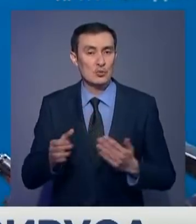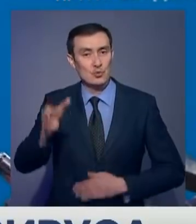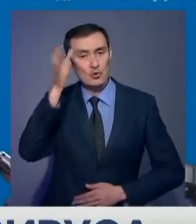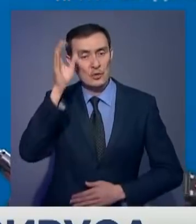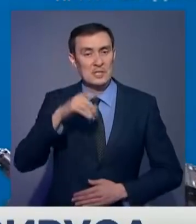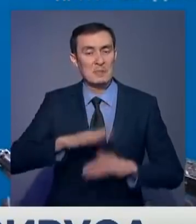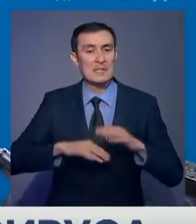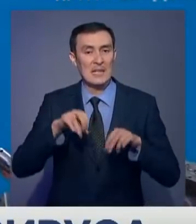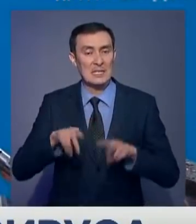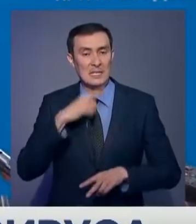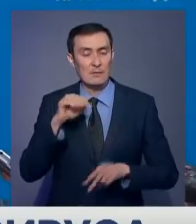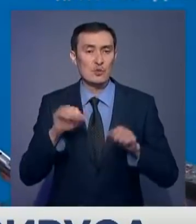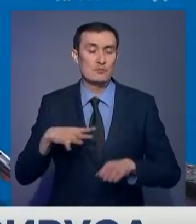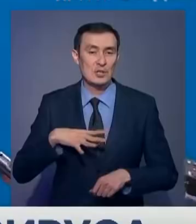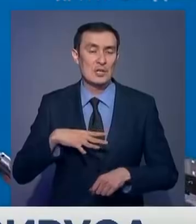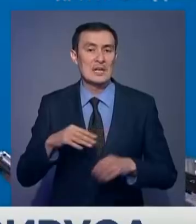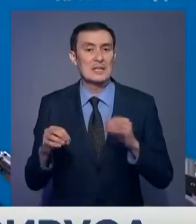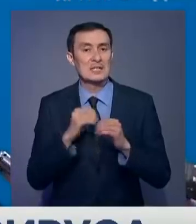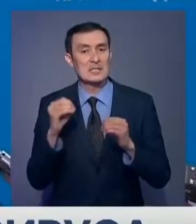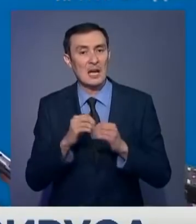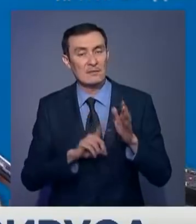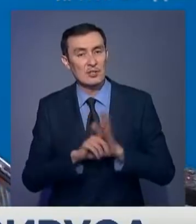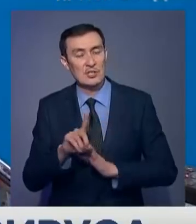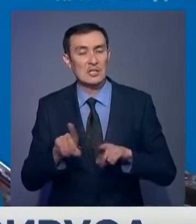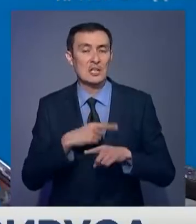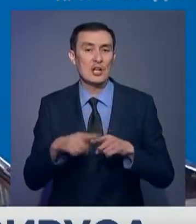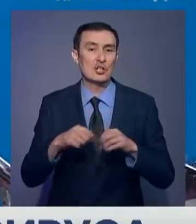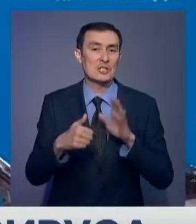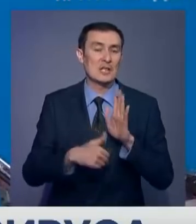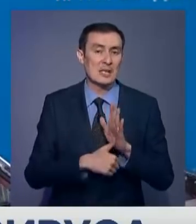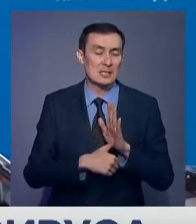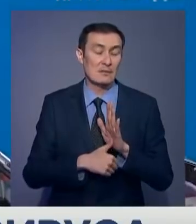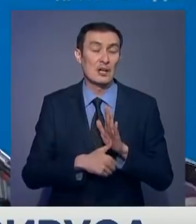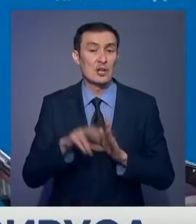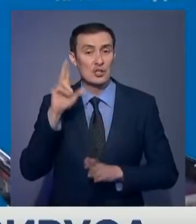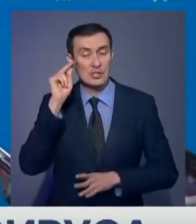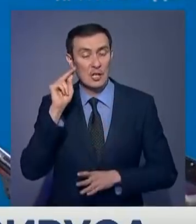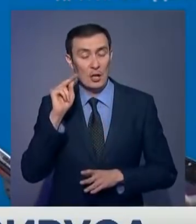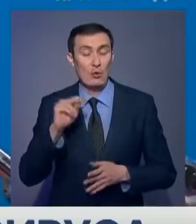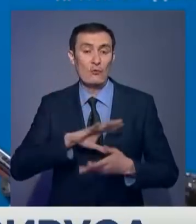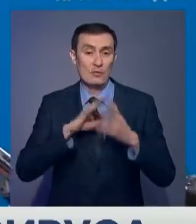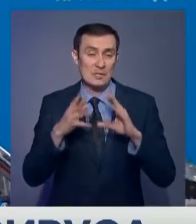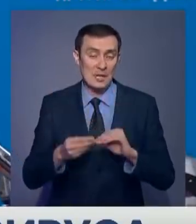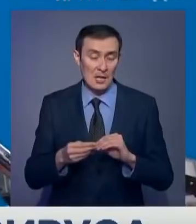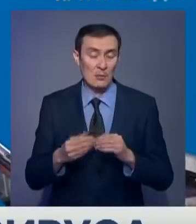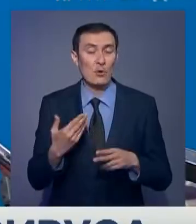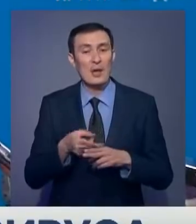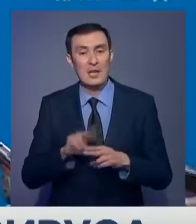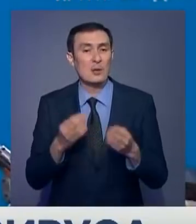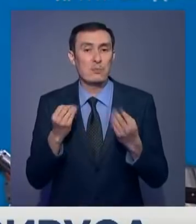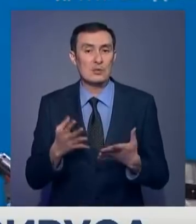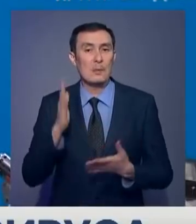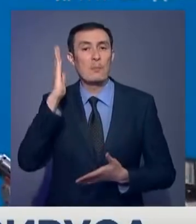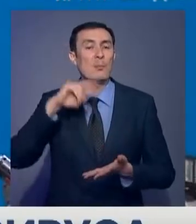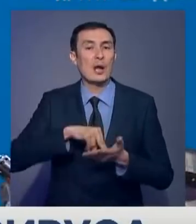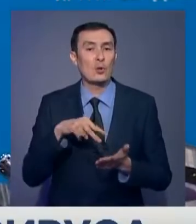ученые говорят о том, что это может быть и 10-го, и 16-го. Но в целом, конечно же, марта. Но это прогноз,